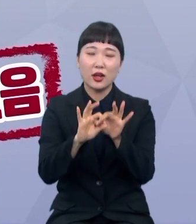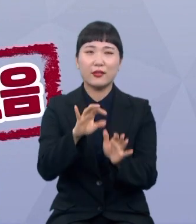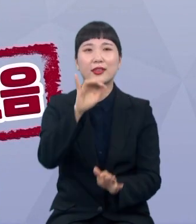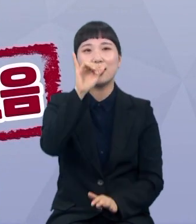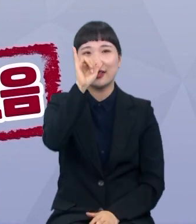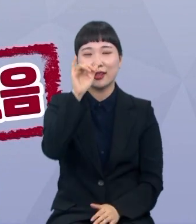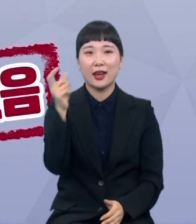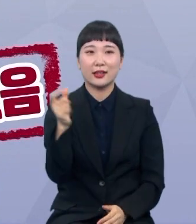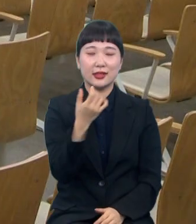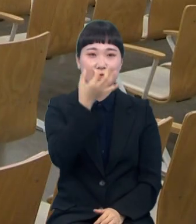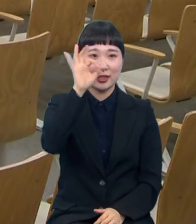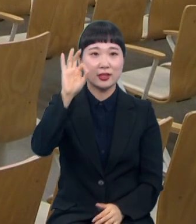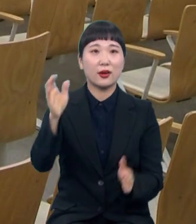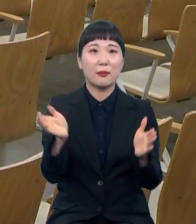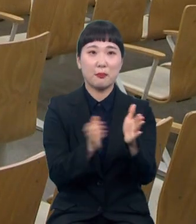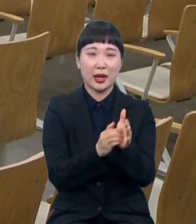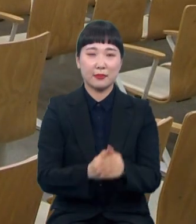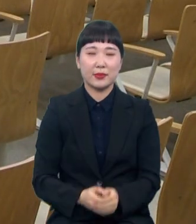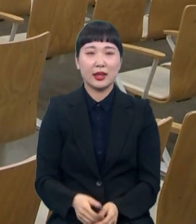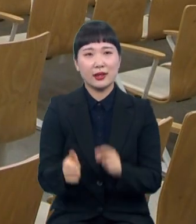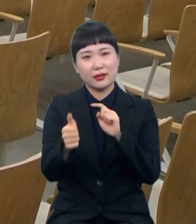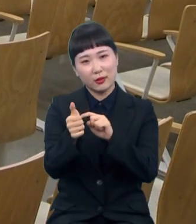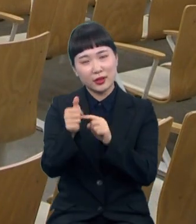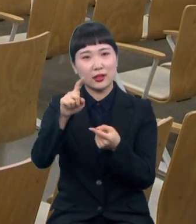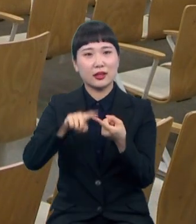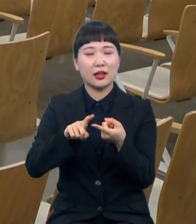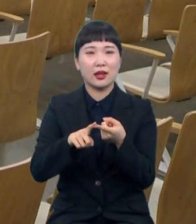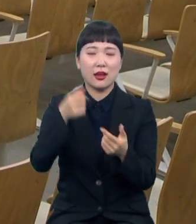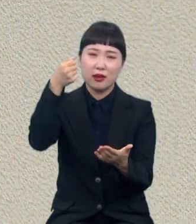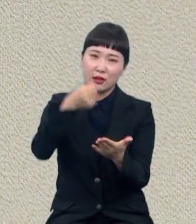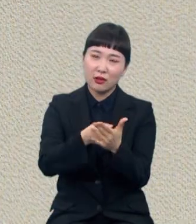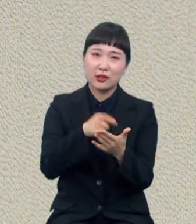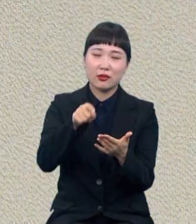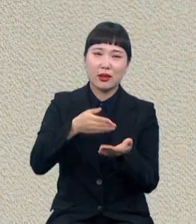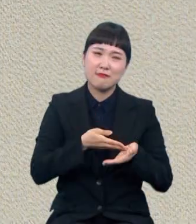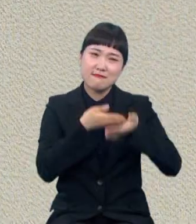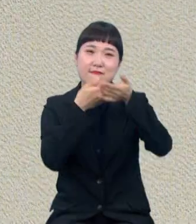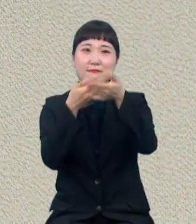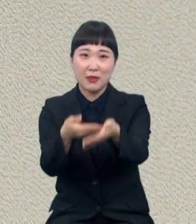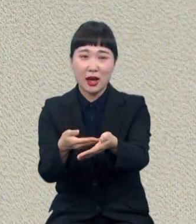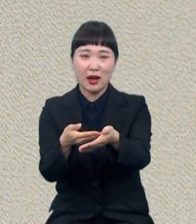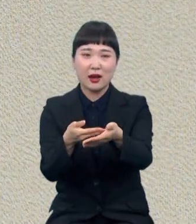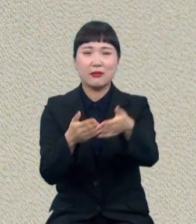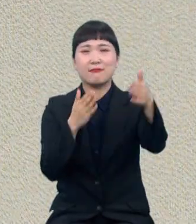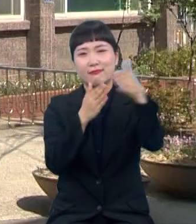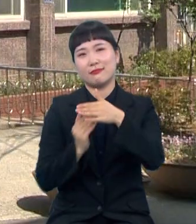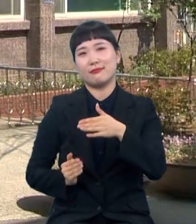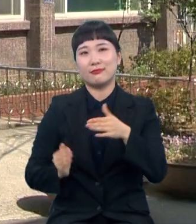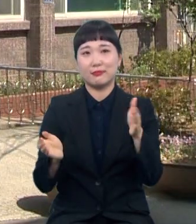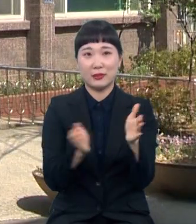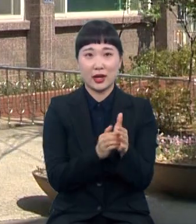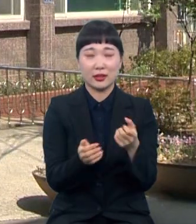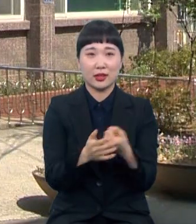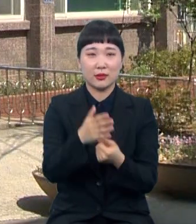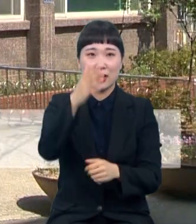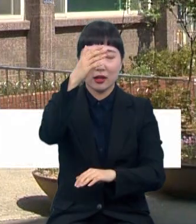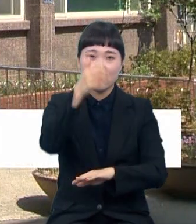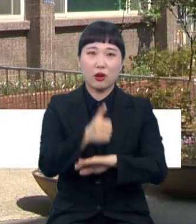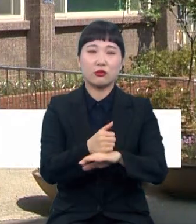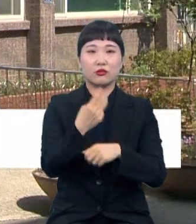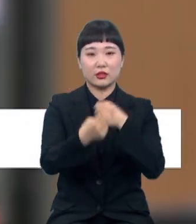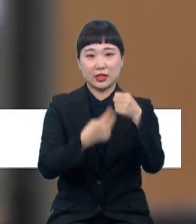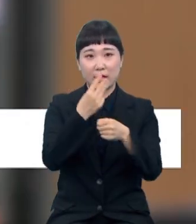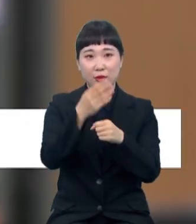인정했습니다. A씨는 이 결정에 불복해 항소를 제기했지만 기각됐습니다. 결국 계약기간 3년